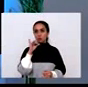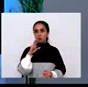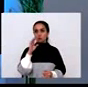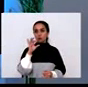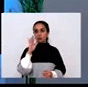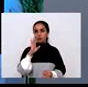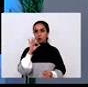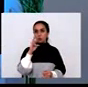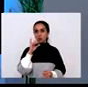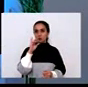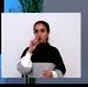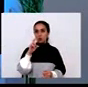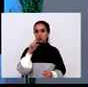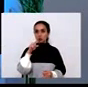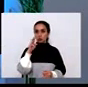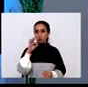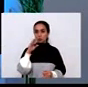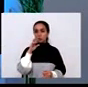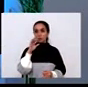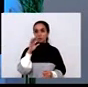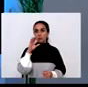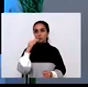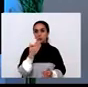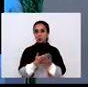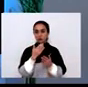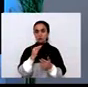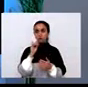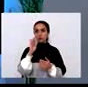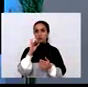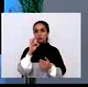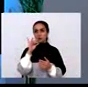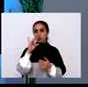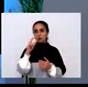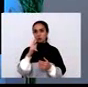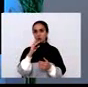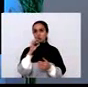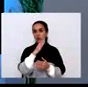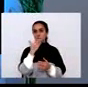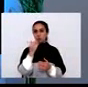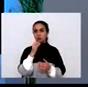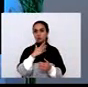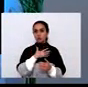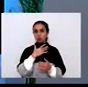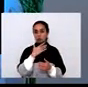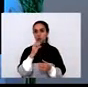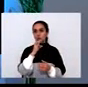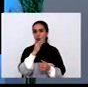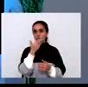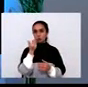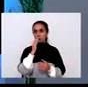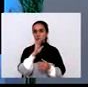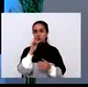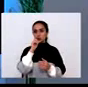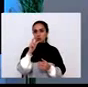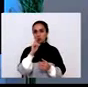облаках, запятая, то падают во враг, одна запятая. Не то вздохи, запятая, не то